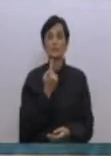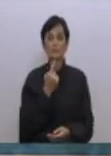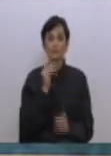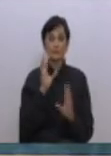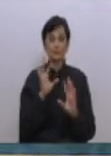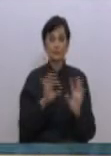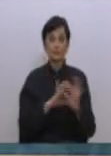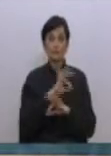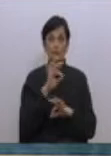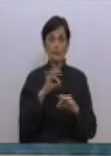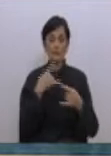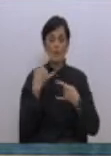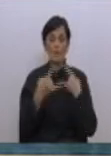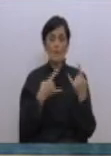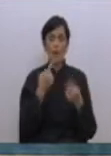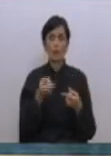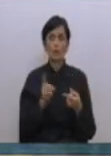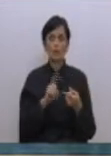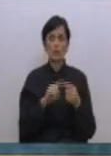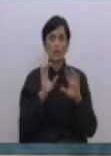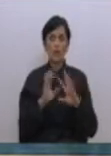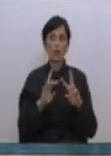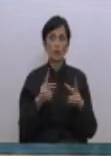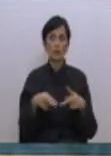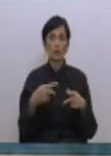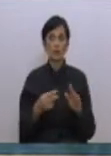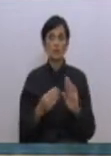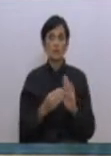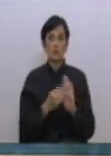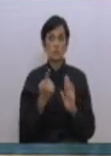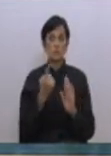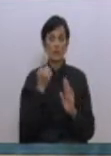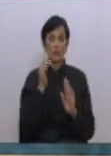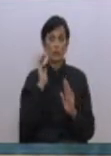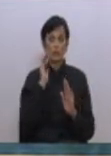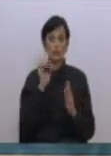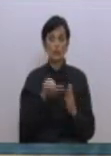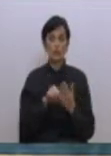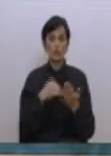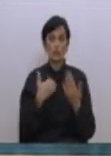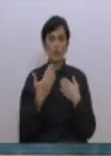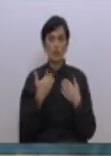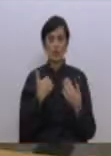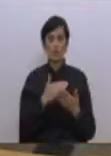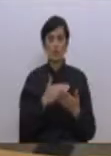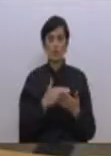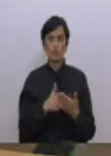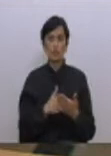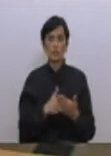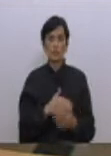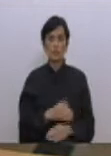canonul proiectului Mauts Heblobi, șesaheb, canon și țulebișeta în stau baze, pirvelim, osmeni, tot ce ar tot kenchis hrze regime.